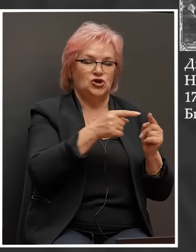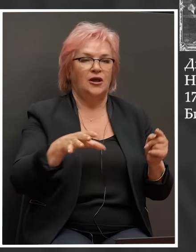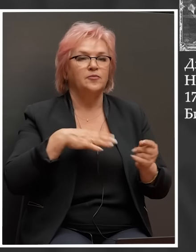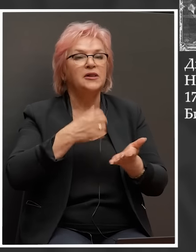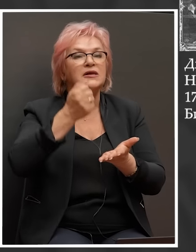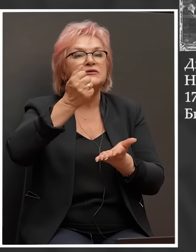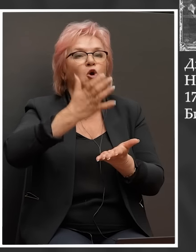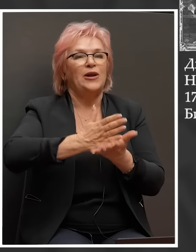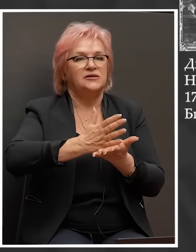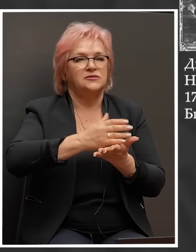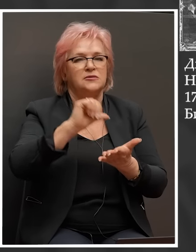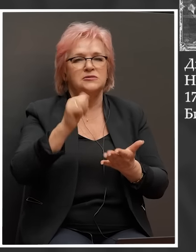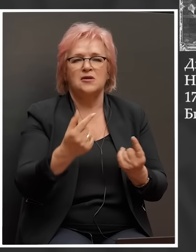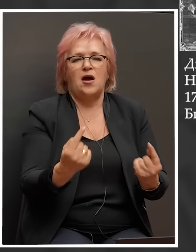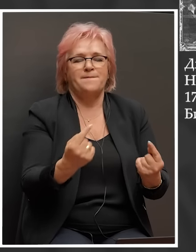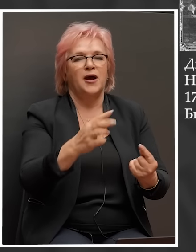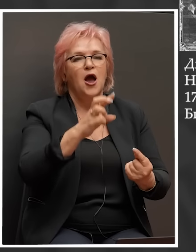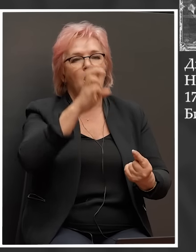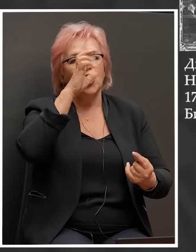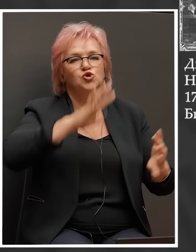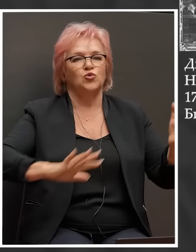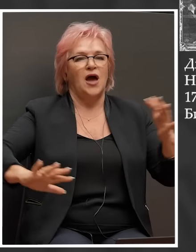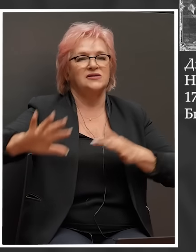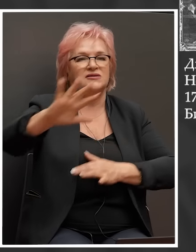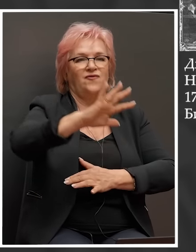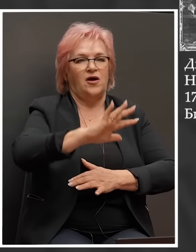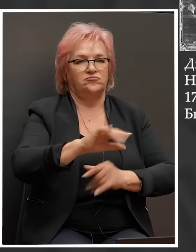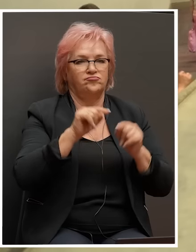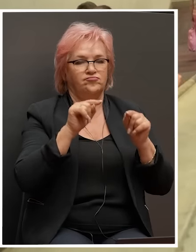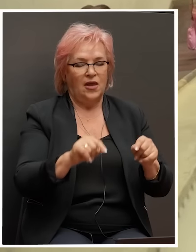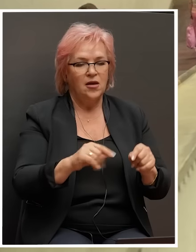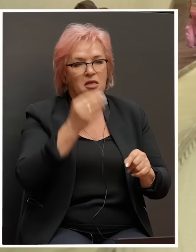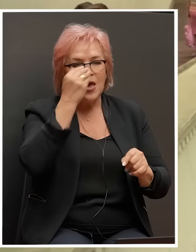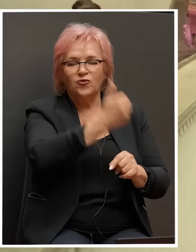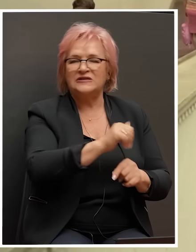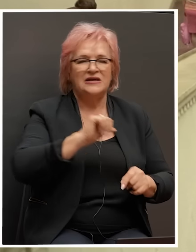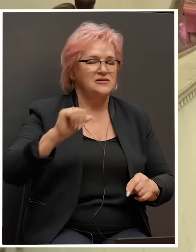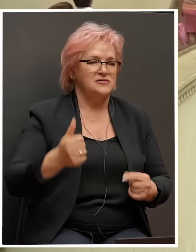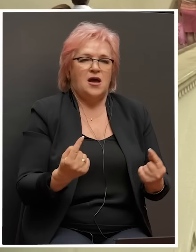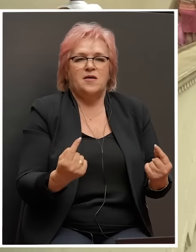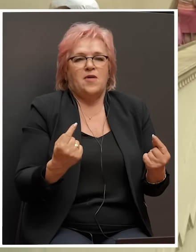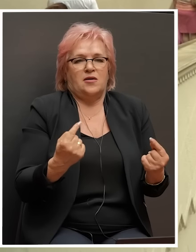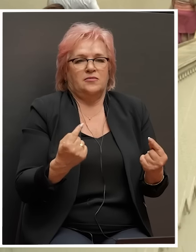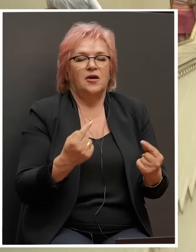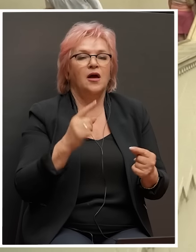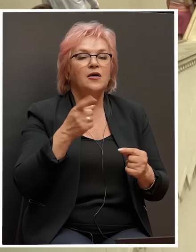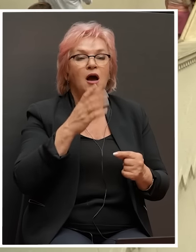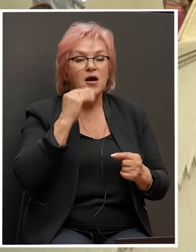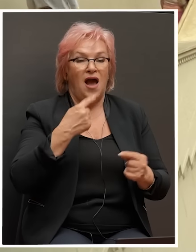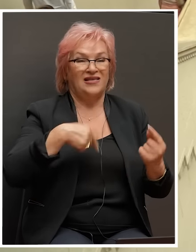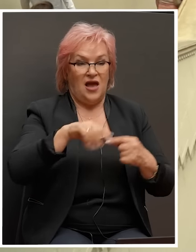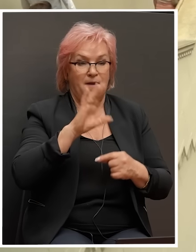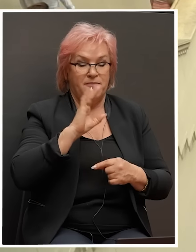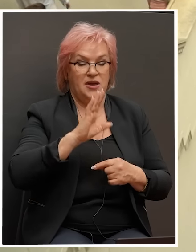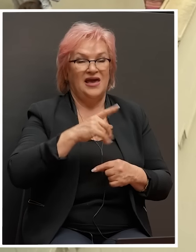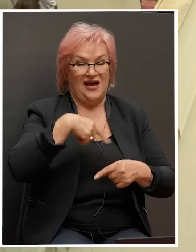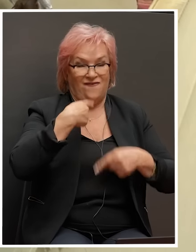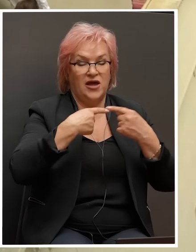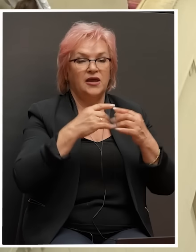столицей одного из самых значительных государств в истории человечества. На мой взгляд, самого значительного. Дело в том, что когда мы с вами говорим